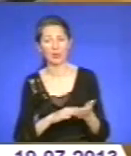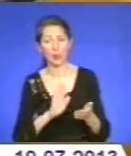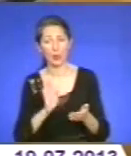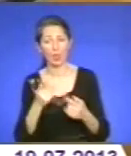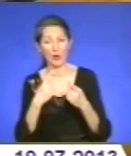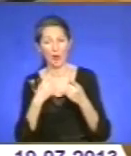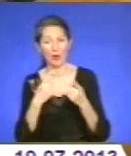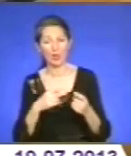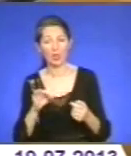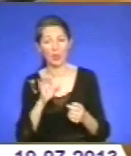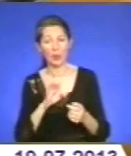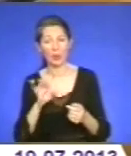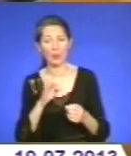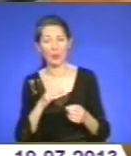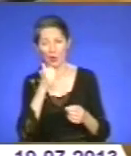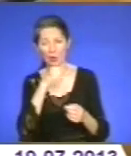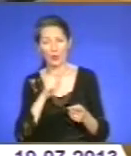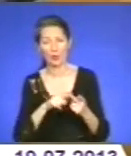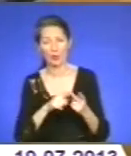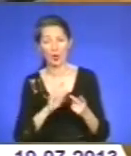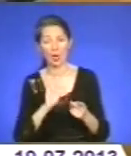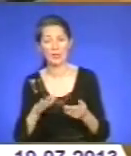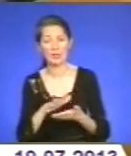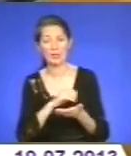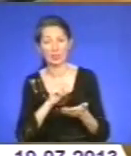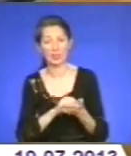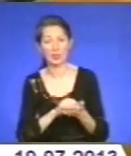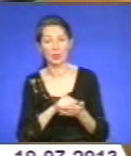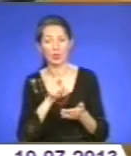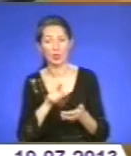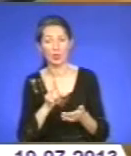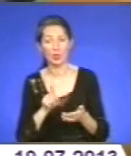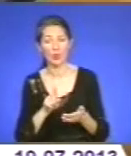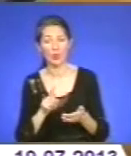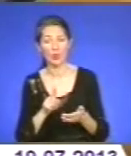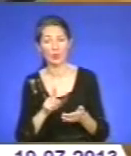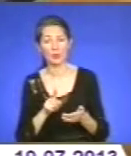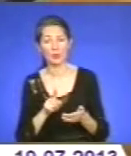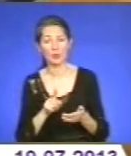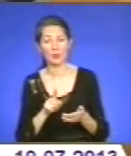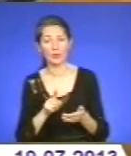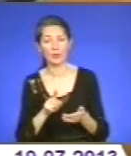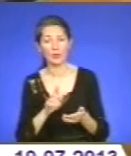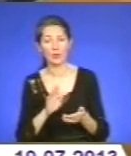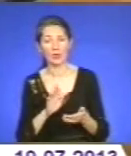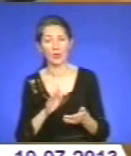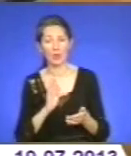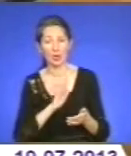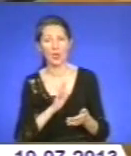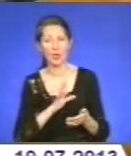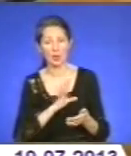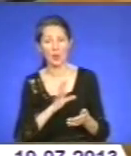говорити, року, півтора буде знищено те, що на бунту з кількома роками